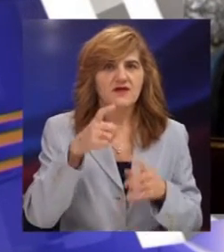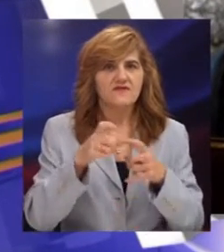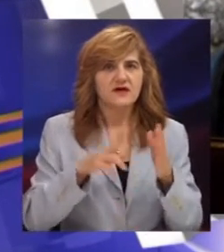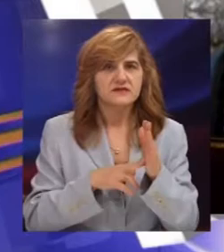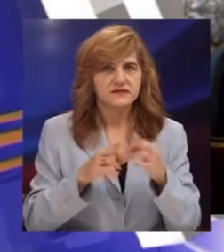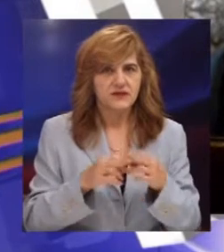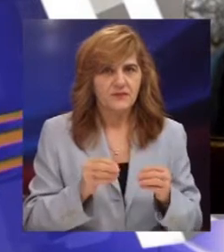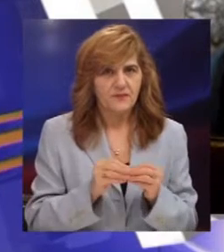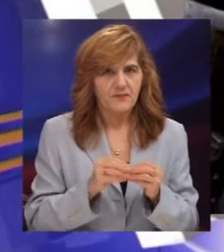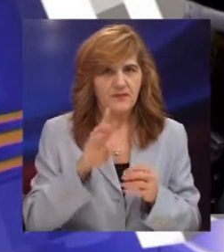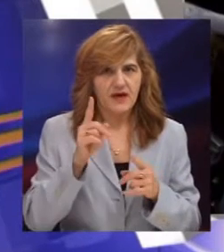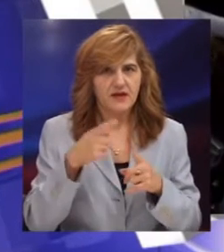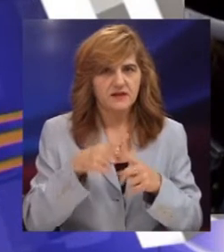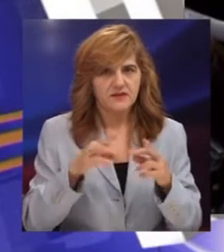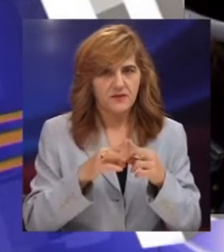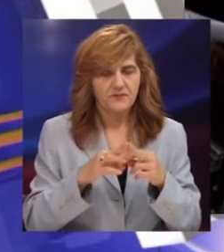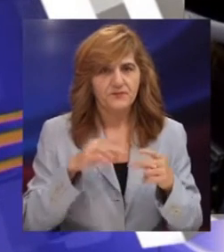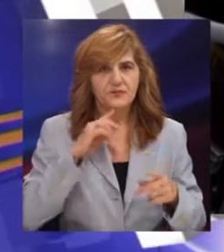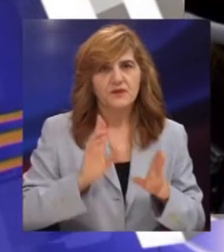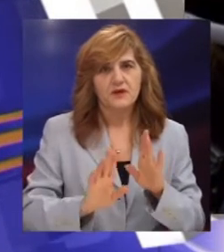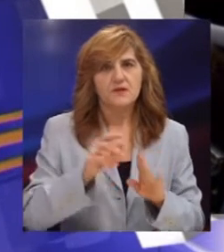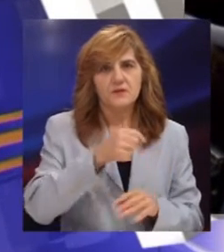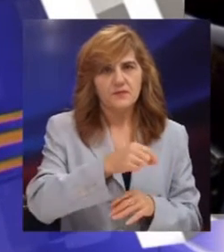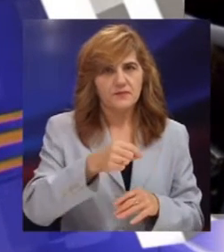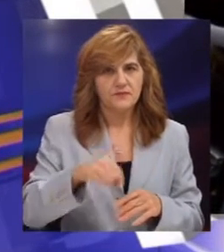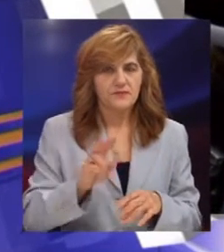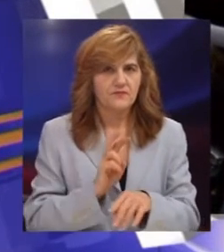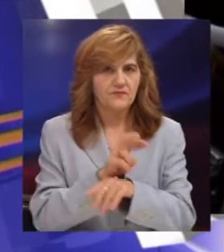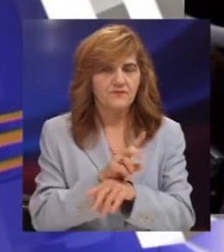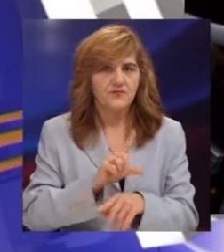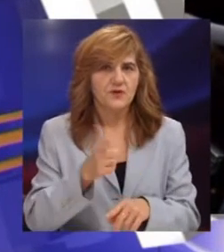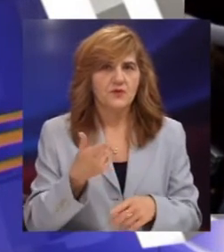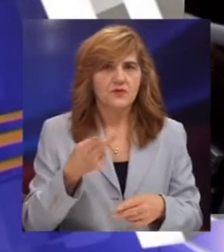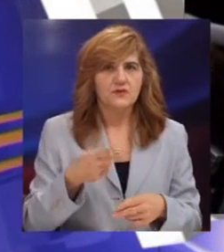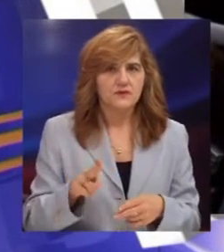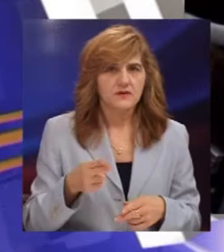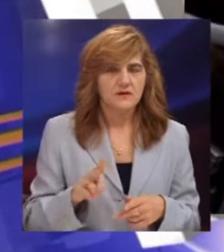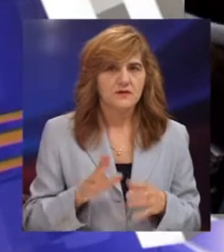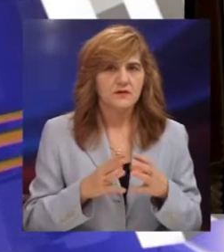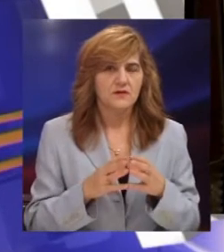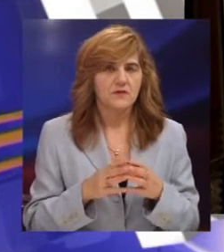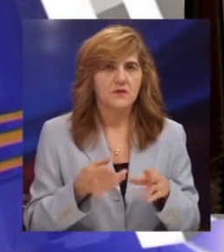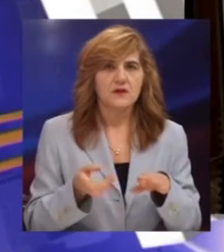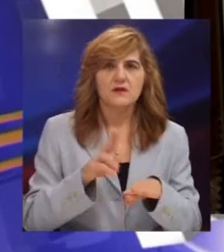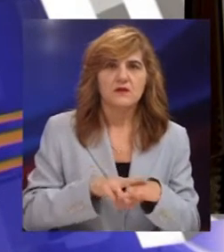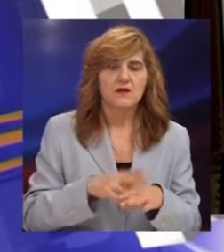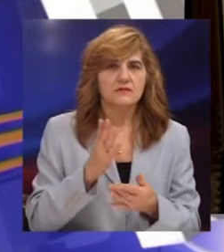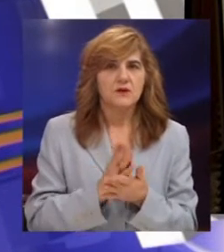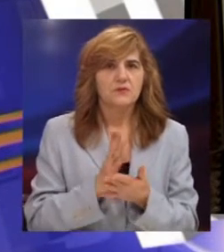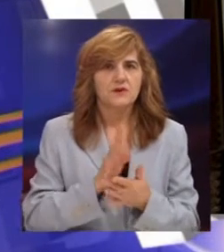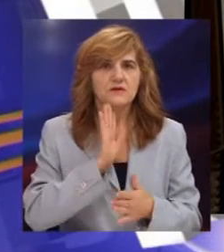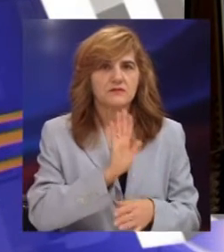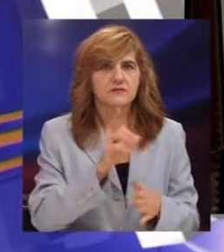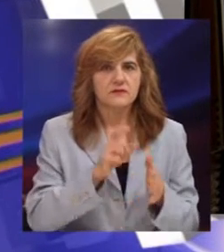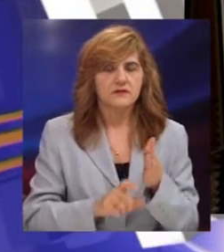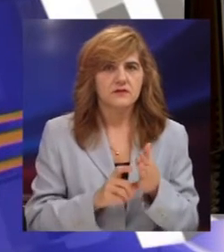Vesna Berta. Po pisanju izjava o istupanju, odnosno pristupanju odborničkim grupama, uz nju su se najviše istakle